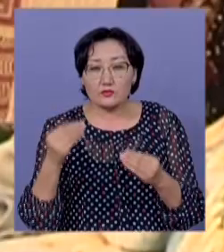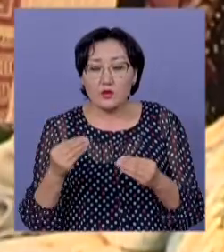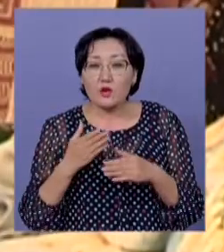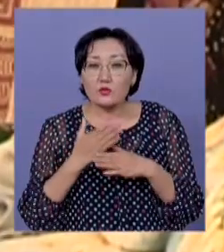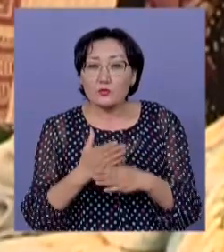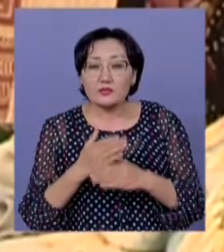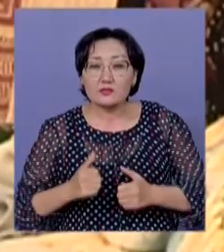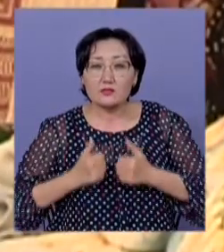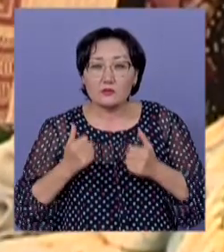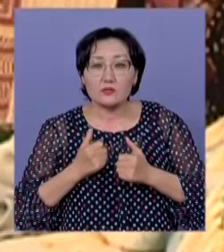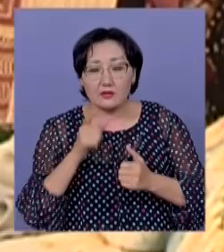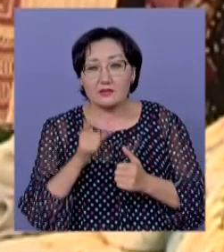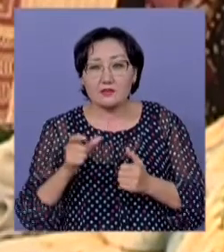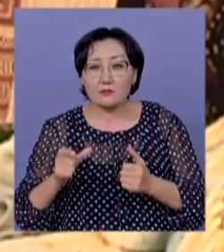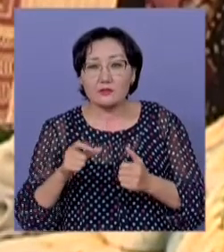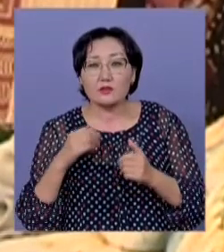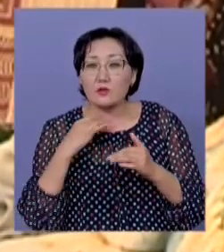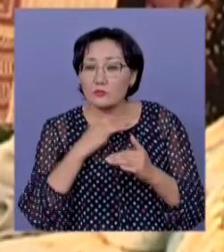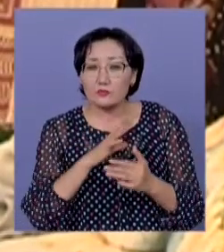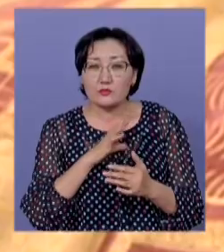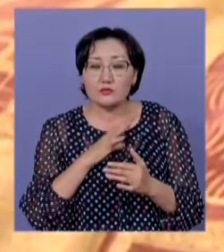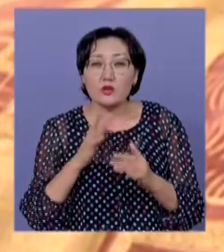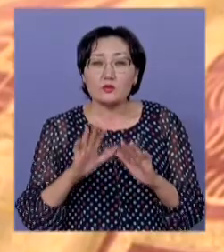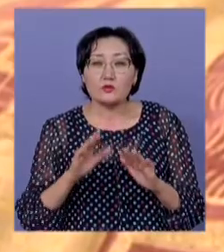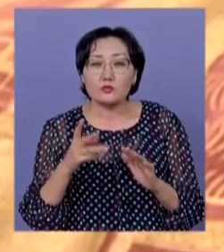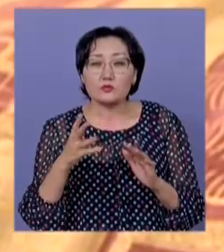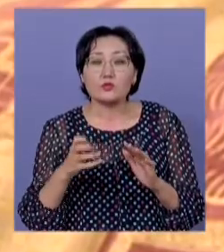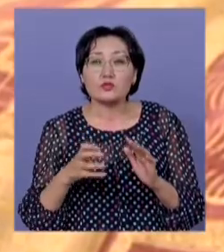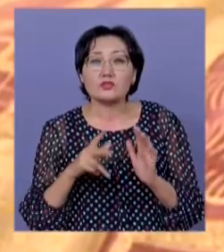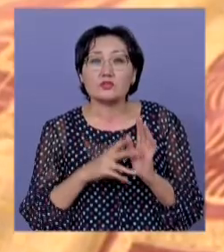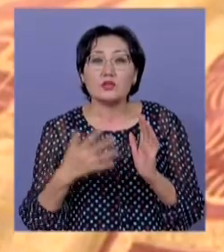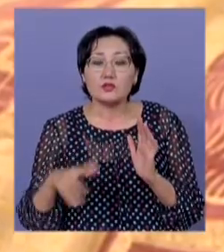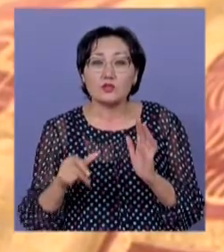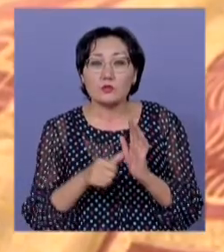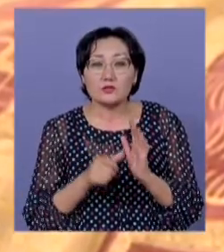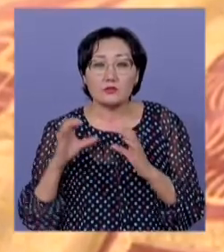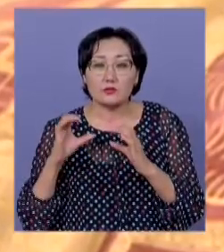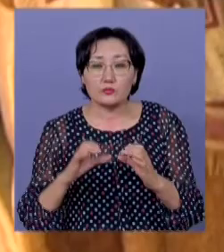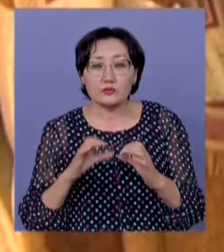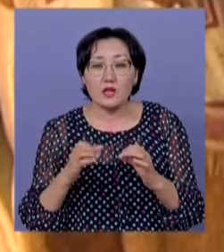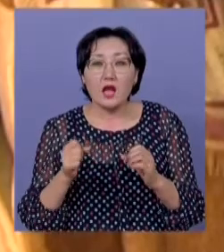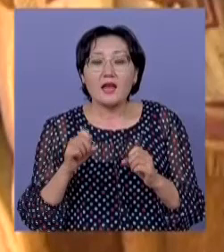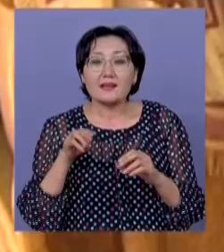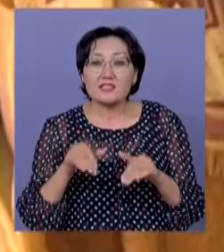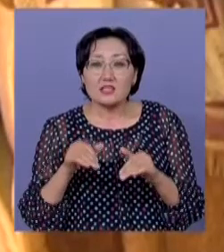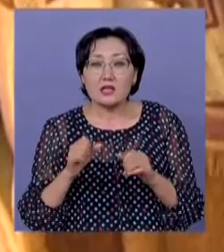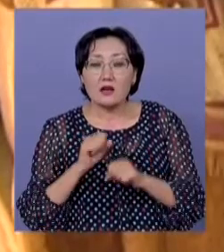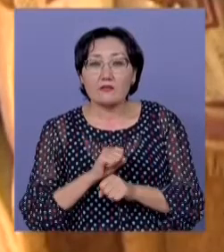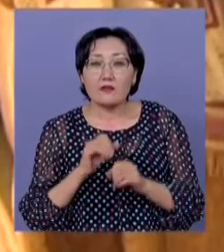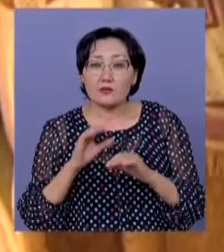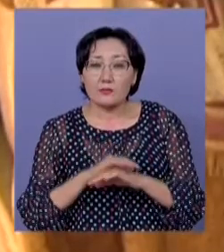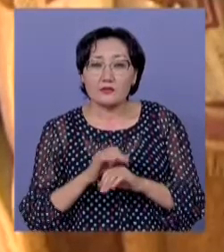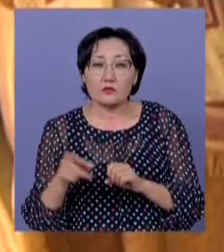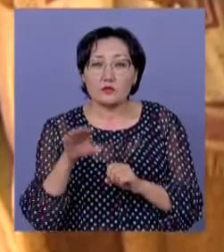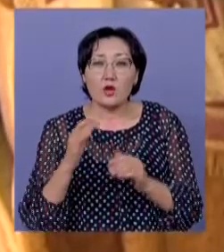ұмтылып, қол ұшын беріп жатқан азаматтардың қарасы көп екен. Тек 456 бағыттағы автобусқа қарайтын қаскелең автопаркінің өкілдері қалымызды сұрап,